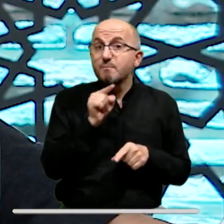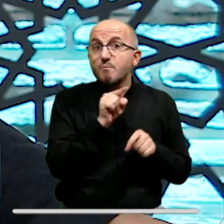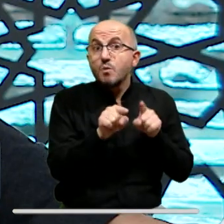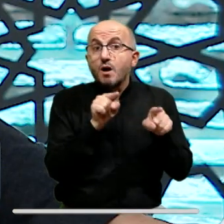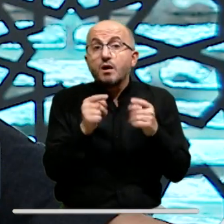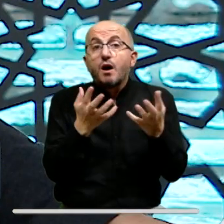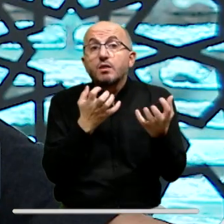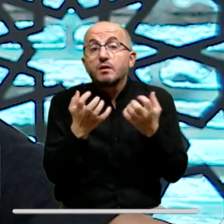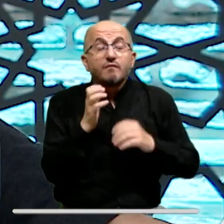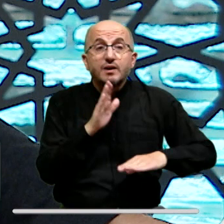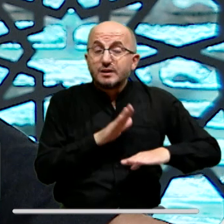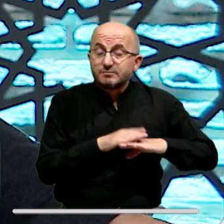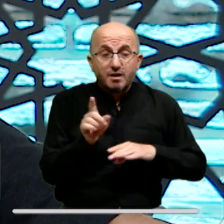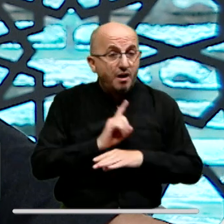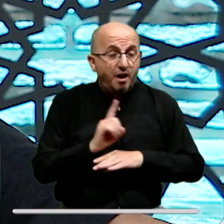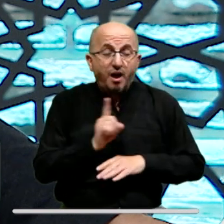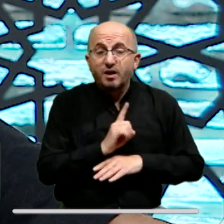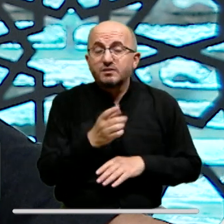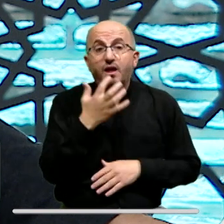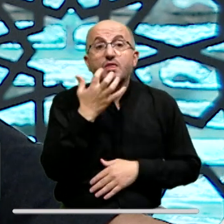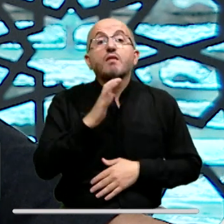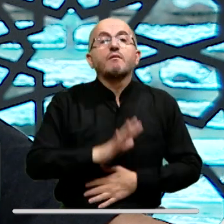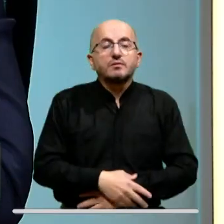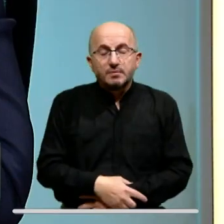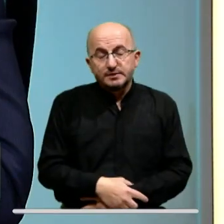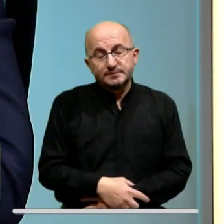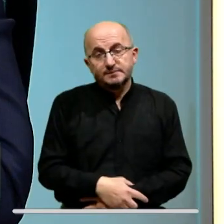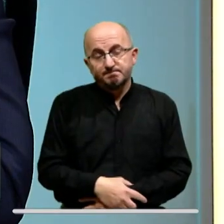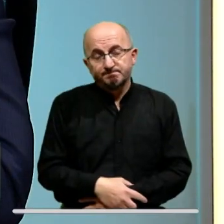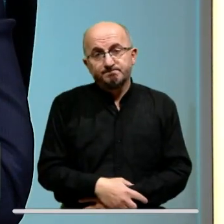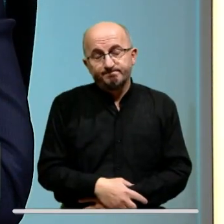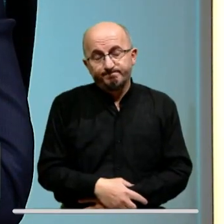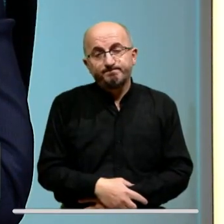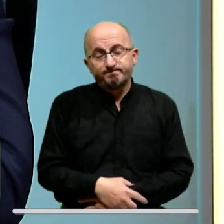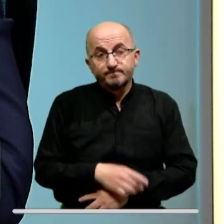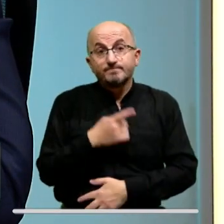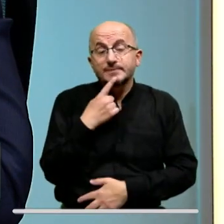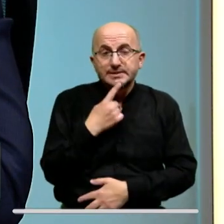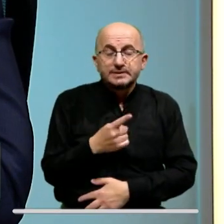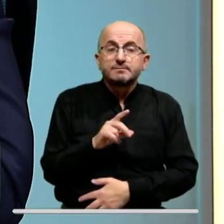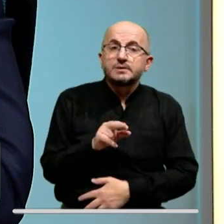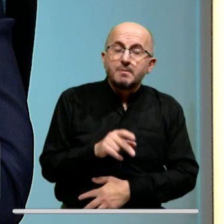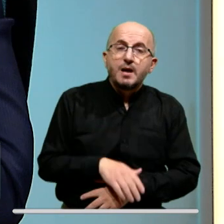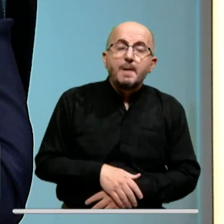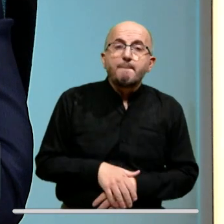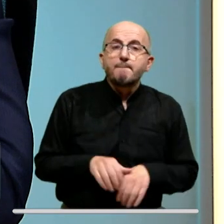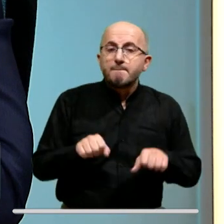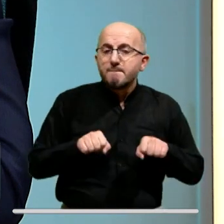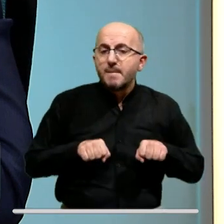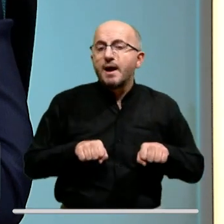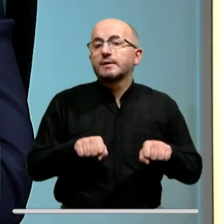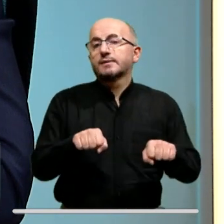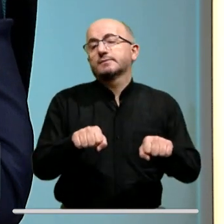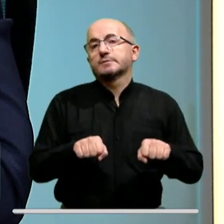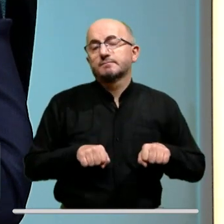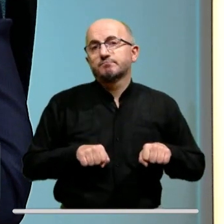Buralardan alışveriş edilmesini asla tasvip etmeyiz. Ama dediğim gibi işte market olup ya da